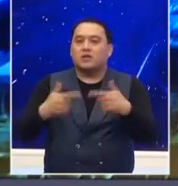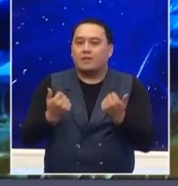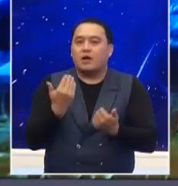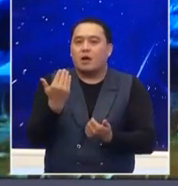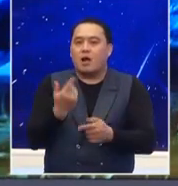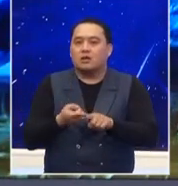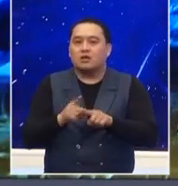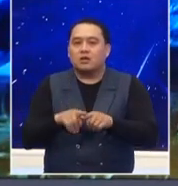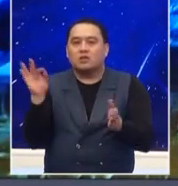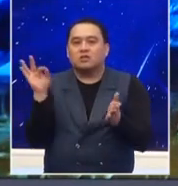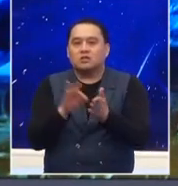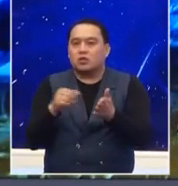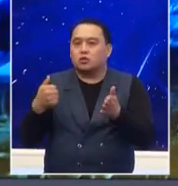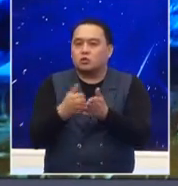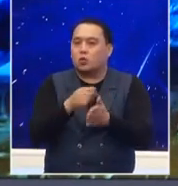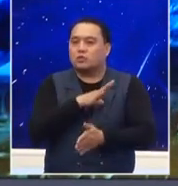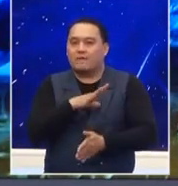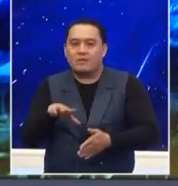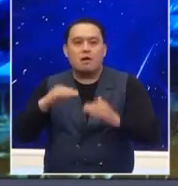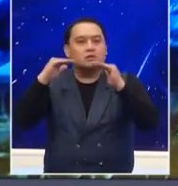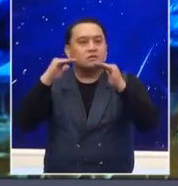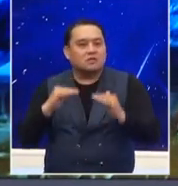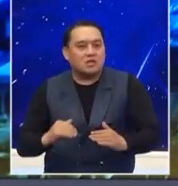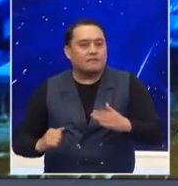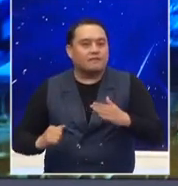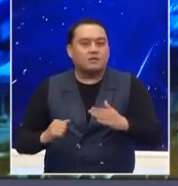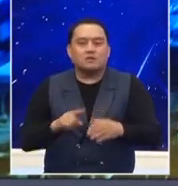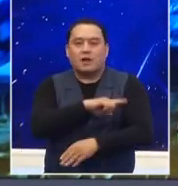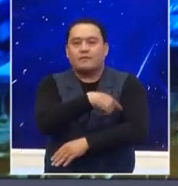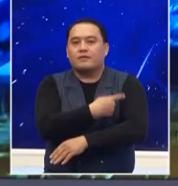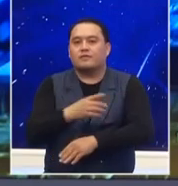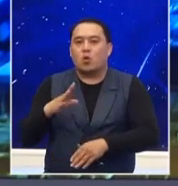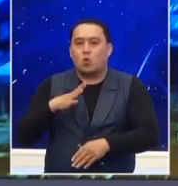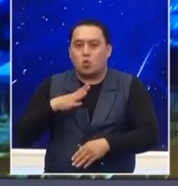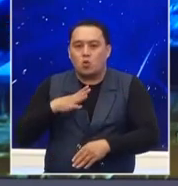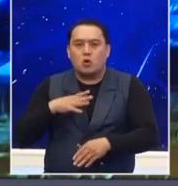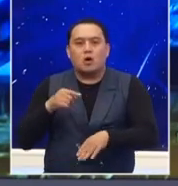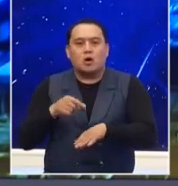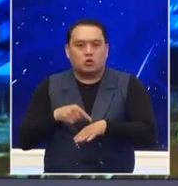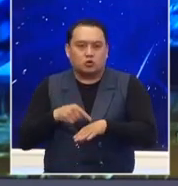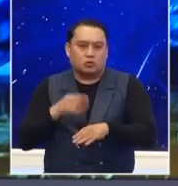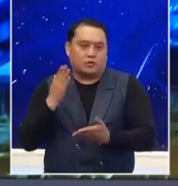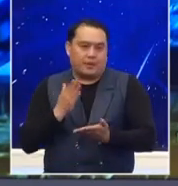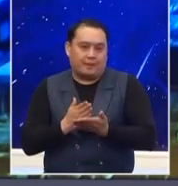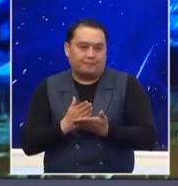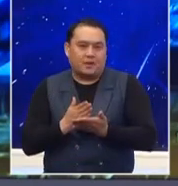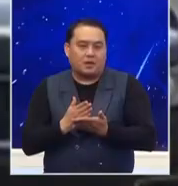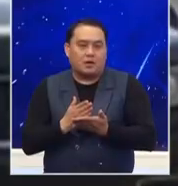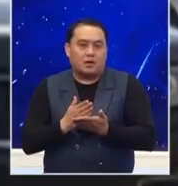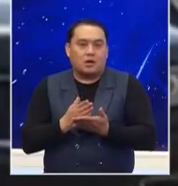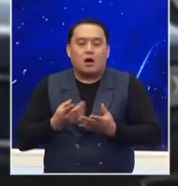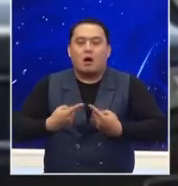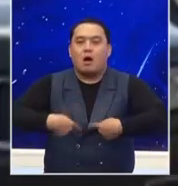хотя эта цель еще не достигнута, снижение давления на систему здравоохранения страны уже ощутимо. По